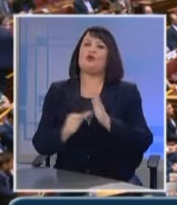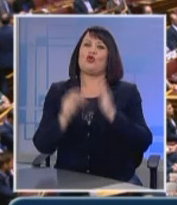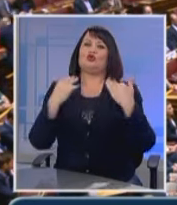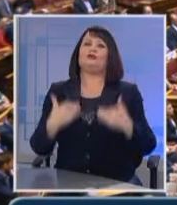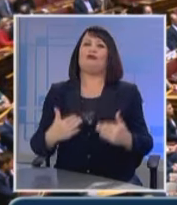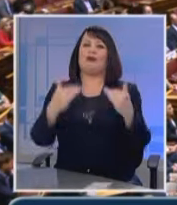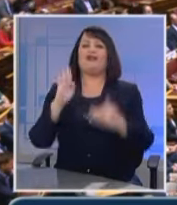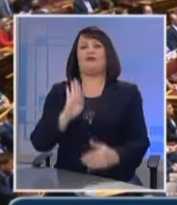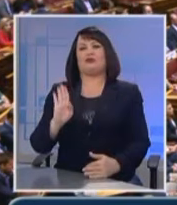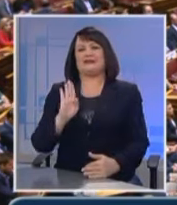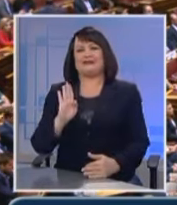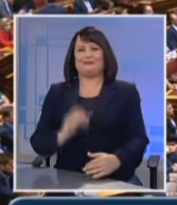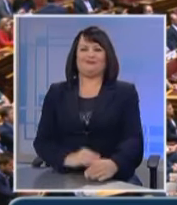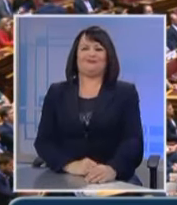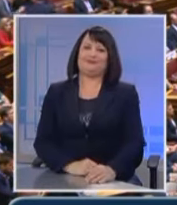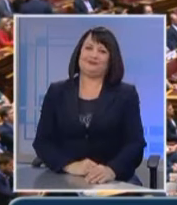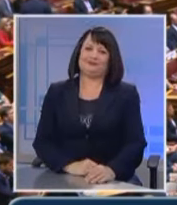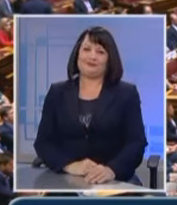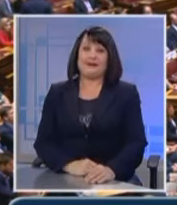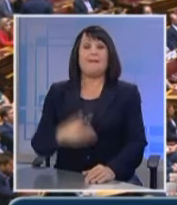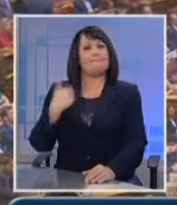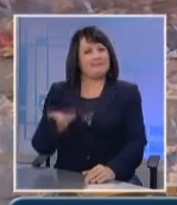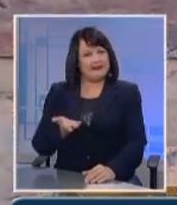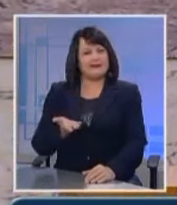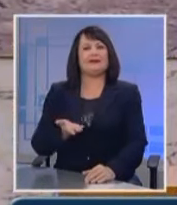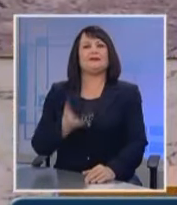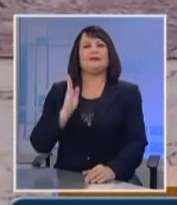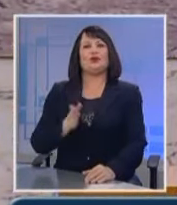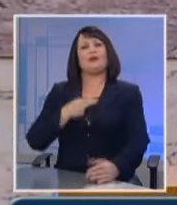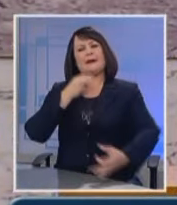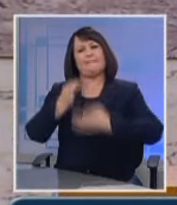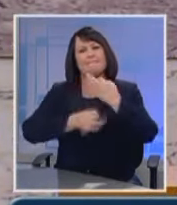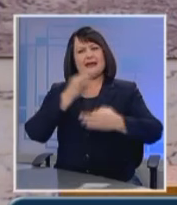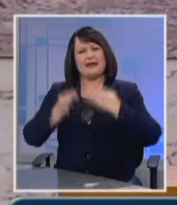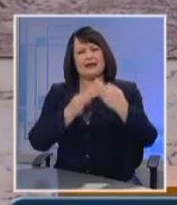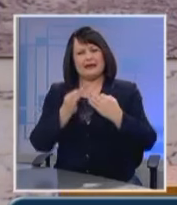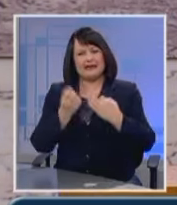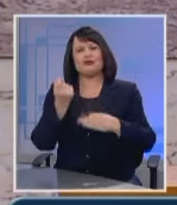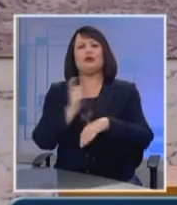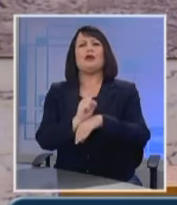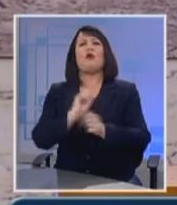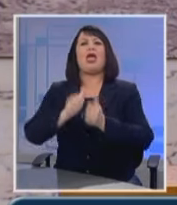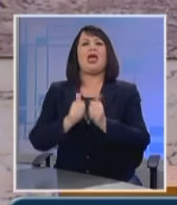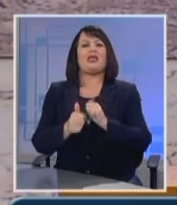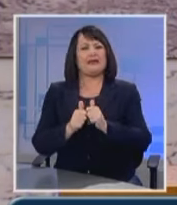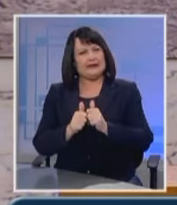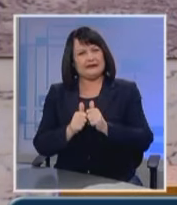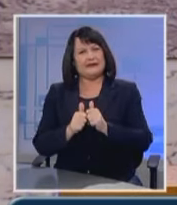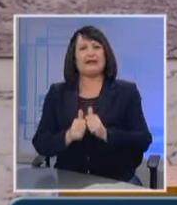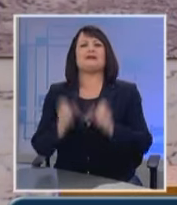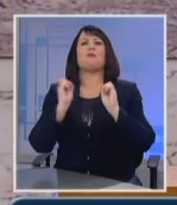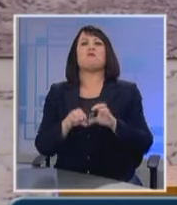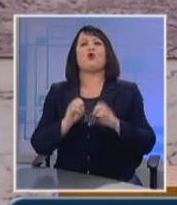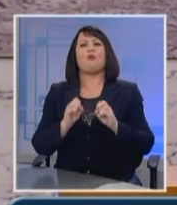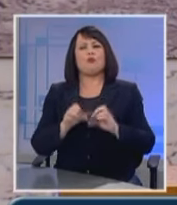της Βουλής, κ. Νικόλαος Βούτσης. Στη συνέχεια θα δοθεί η δυνατότητα να λάβουν το λόγο αθλητές, οι